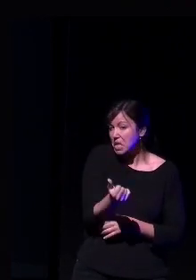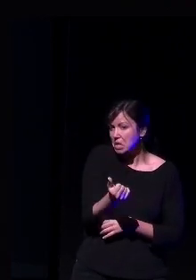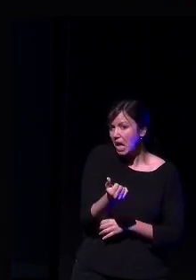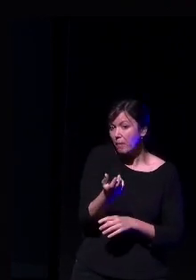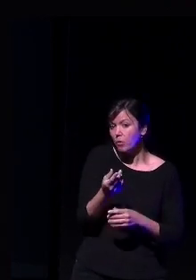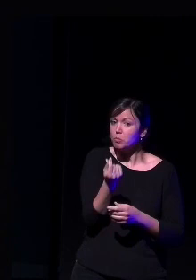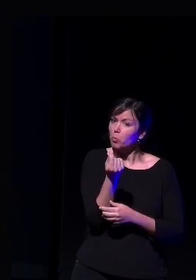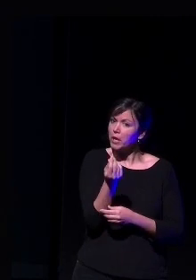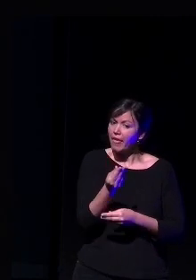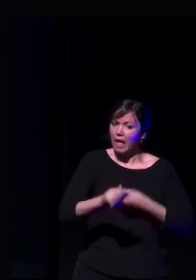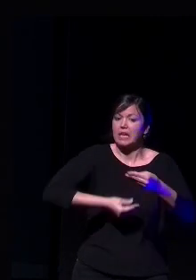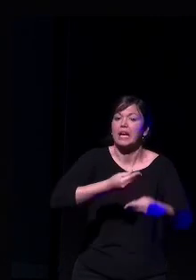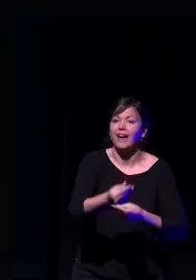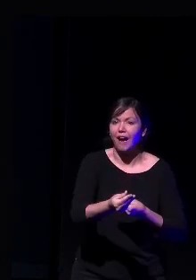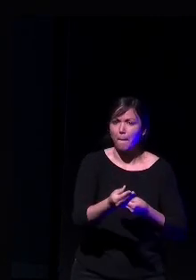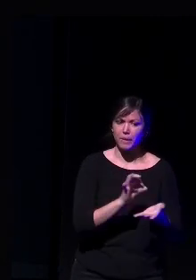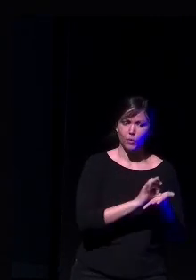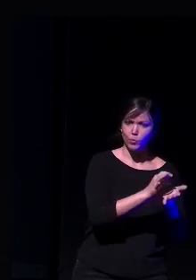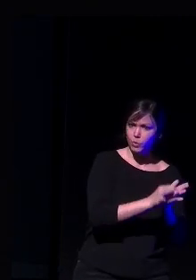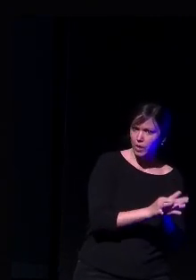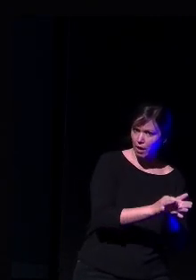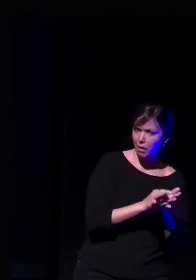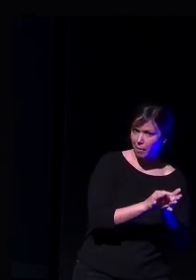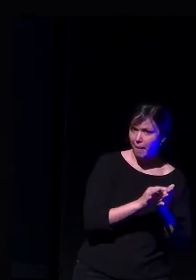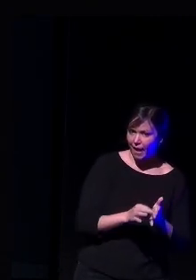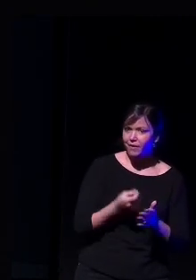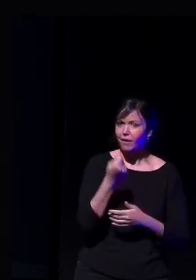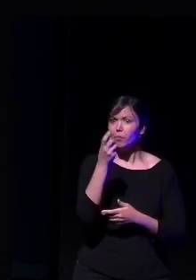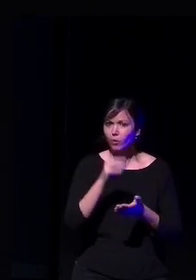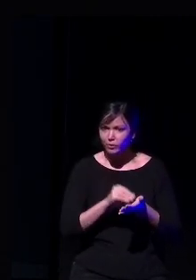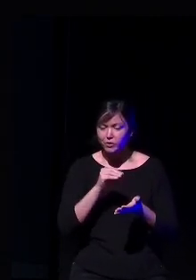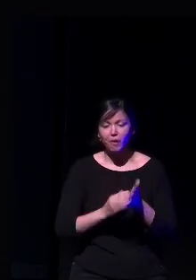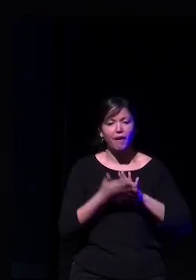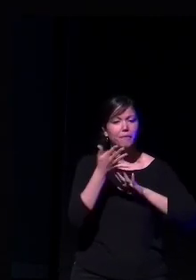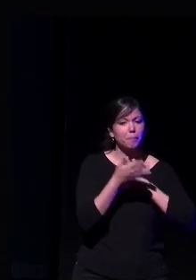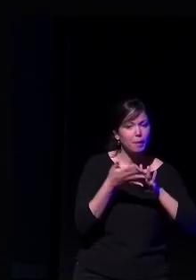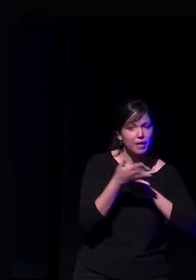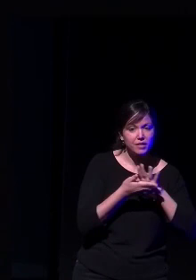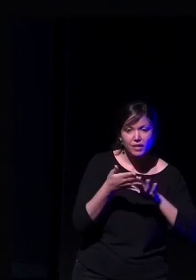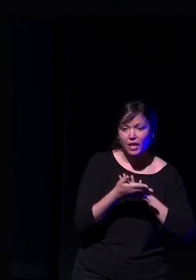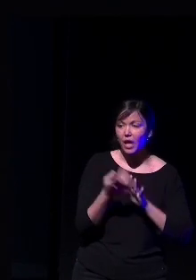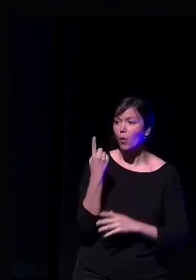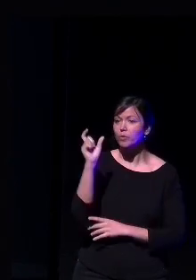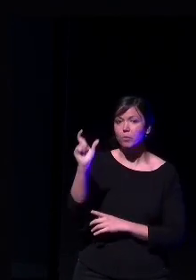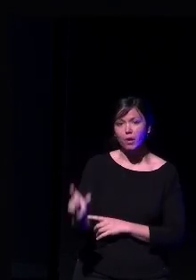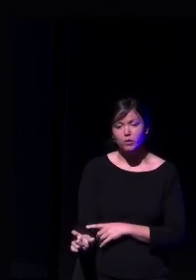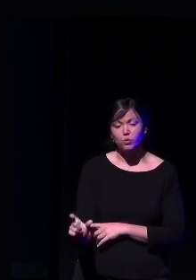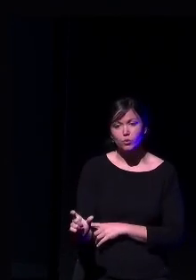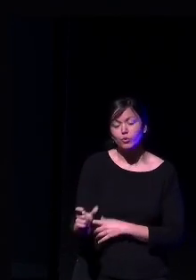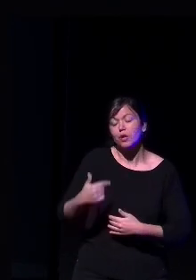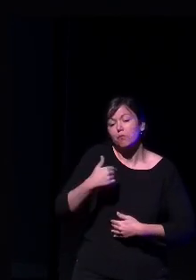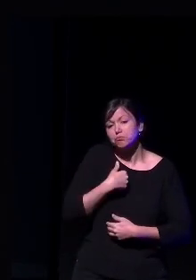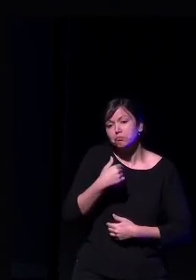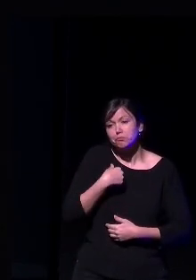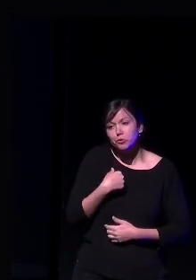servei. Un servei que moltes vegades havíem parlat amb el Juli Soler, una de les persones que jo